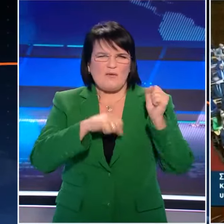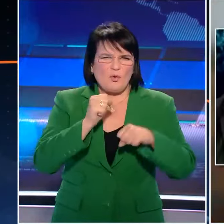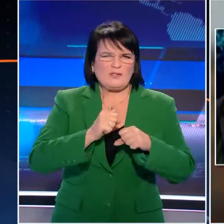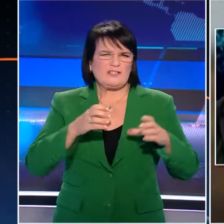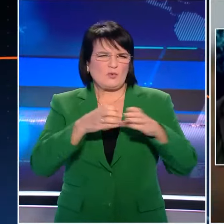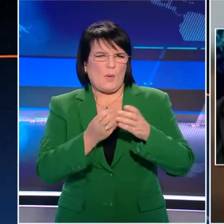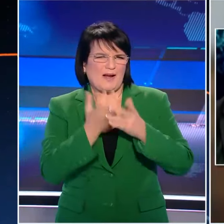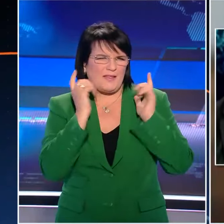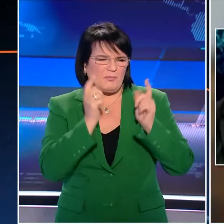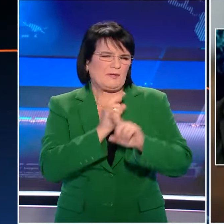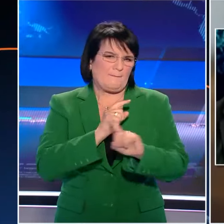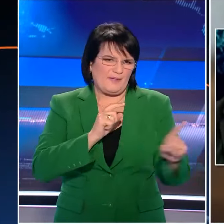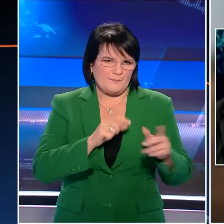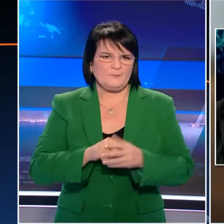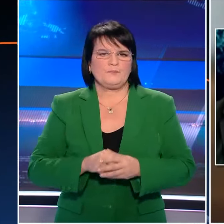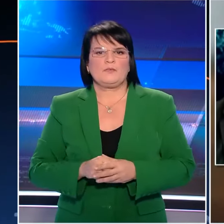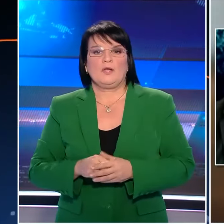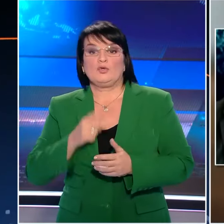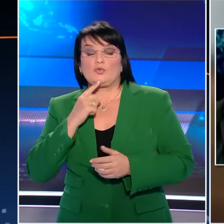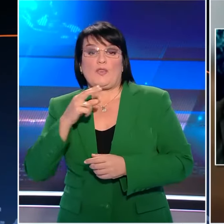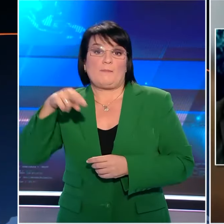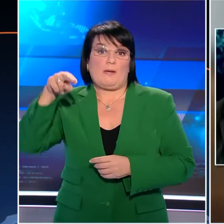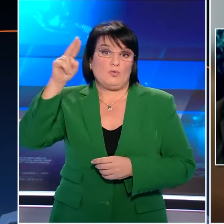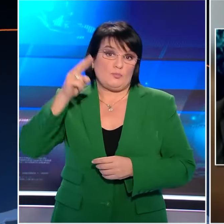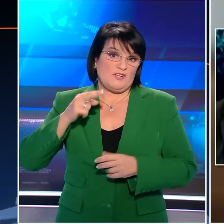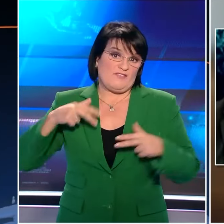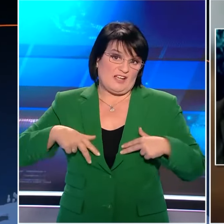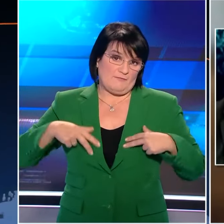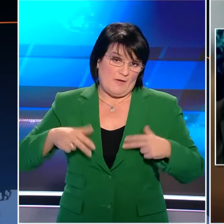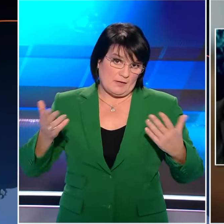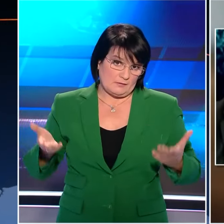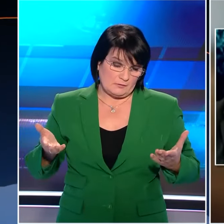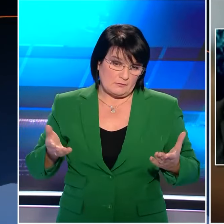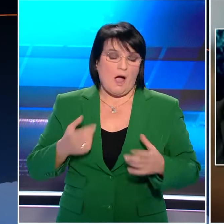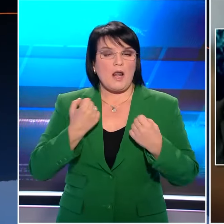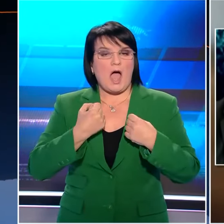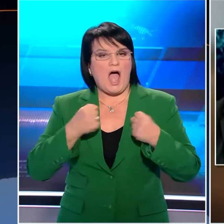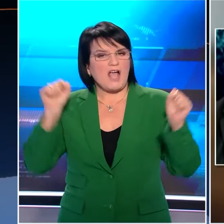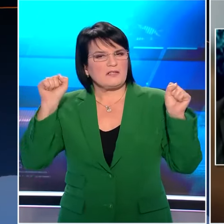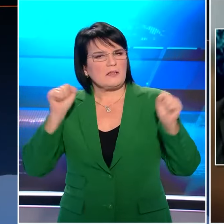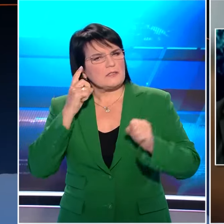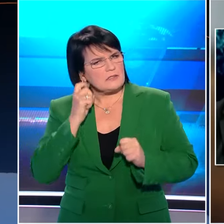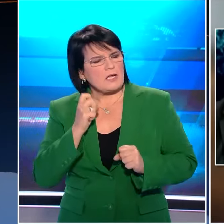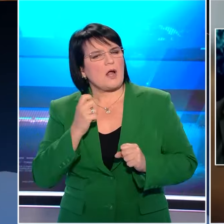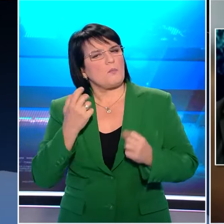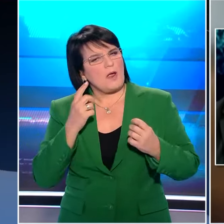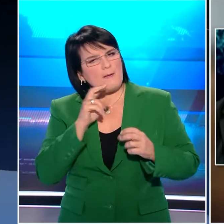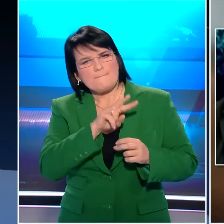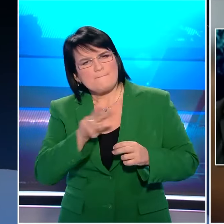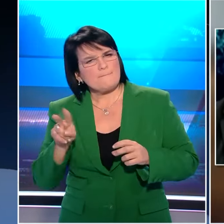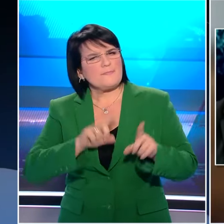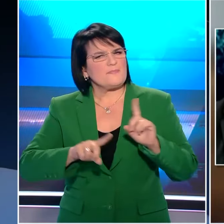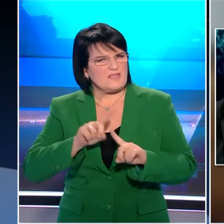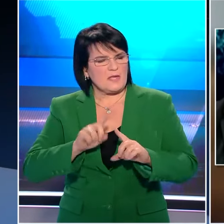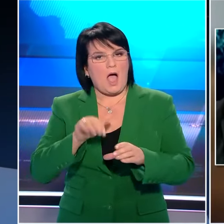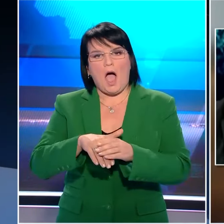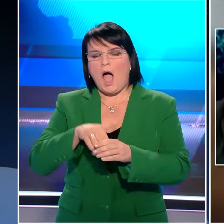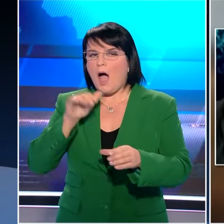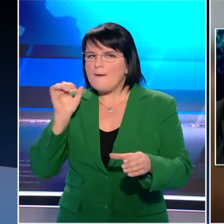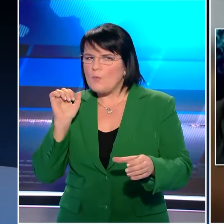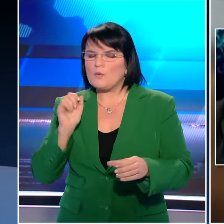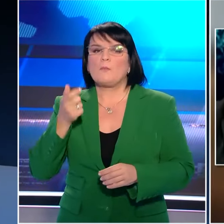παράταξη. Το φέρνει για να περάσει με την κυβερνητική πλειοψηφία. Από εκεί και πέρα ξέρει τις αντιδράσεις και η αποχή είναι